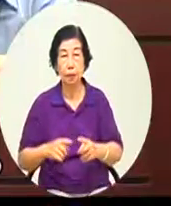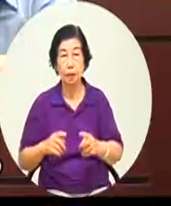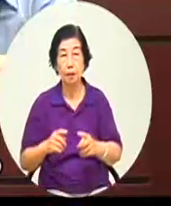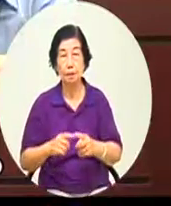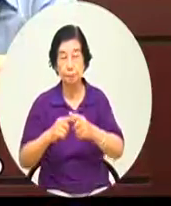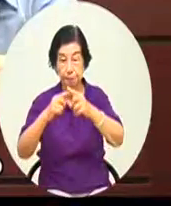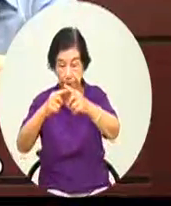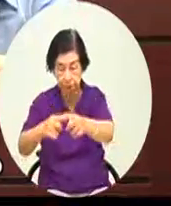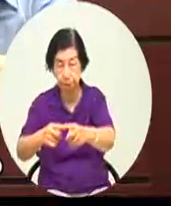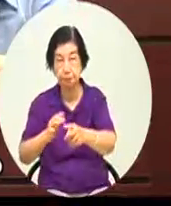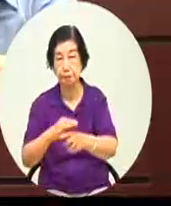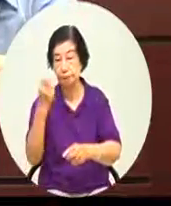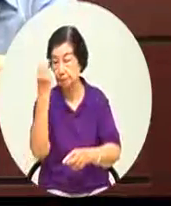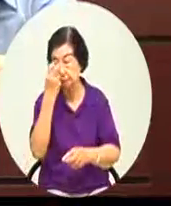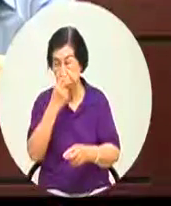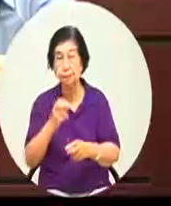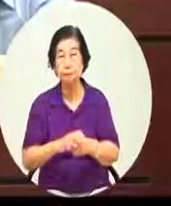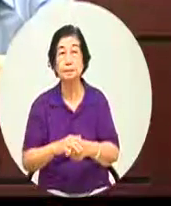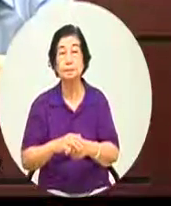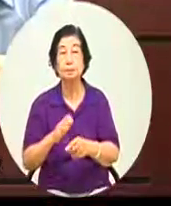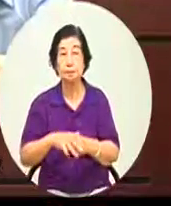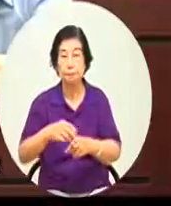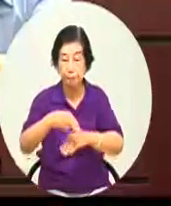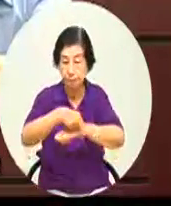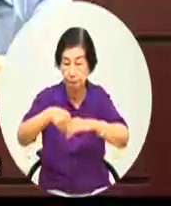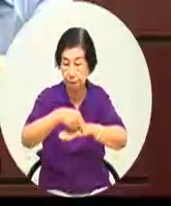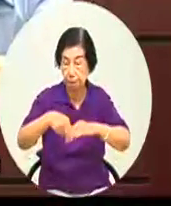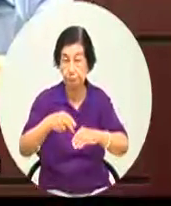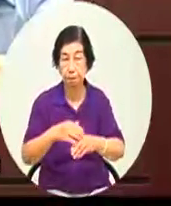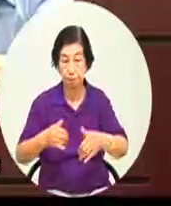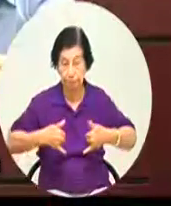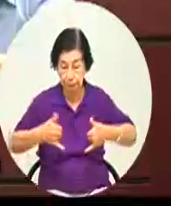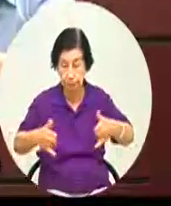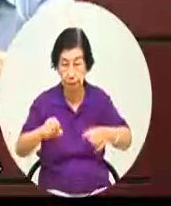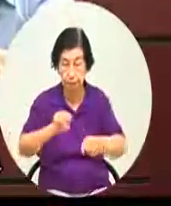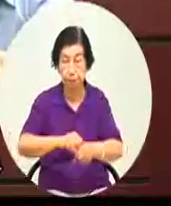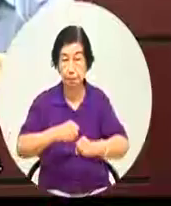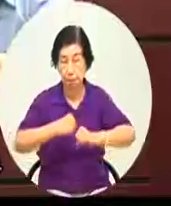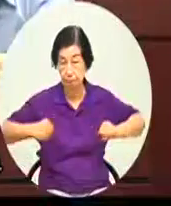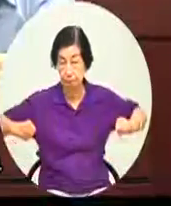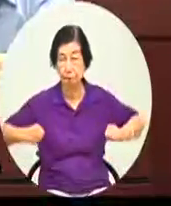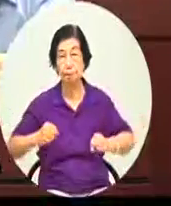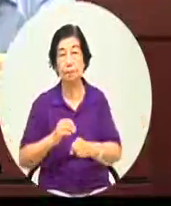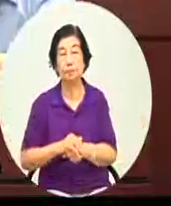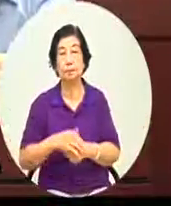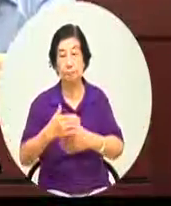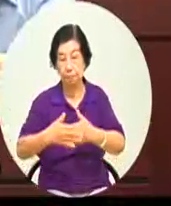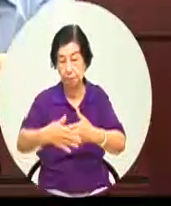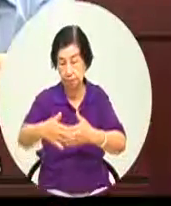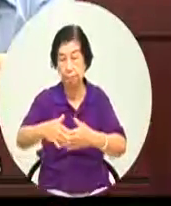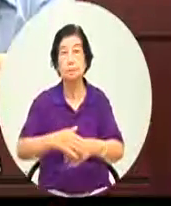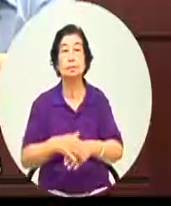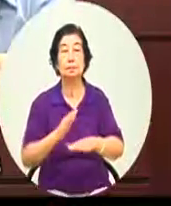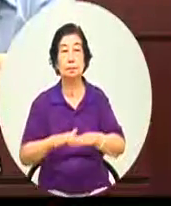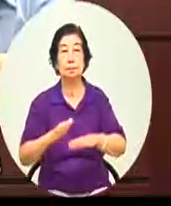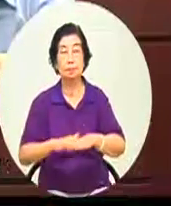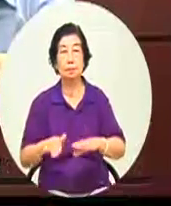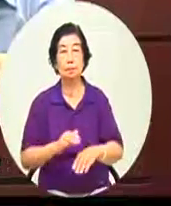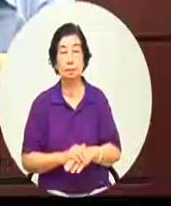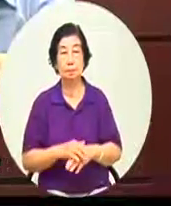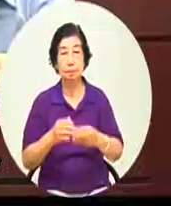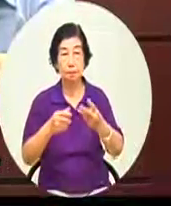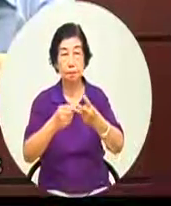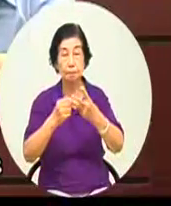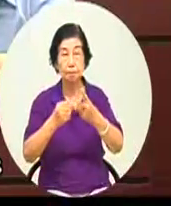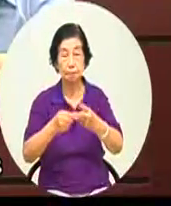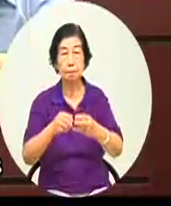式能够让这样的一个拓宽的计划或是新建的计划能够往前推动。啊，第三个部分就是有关刚才议员所提